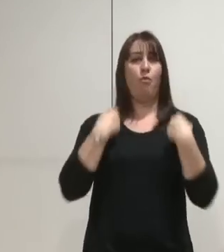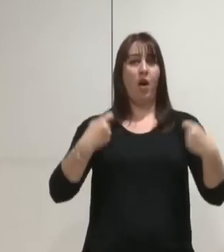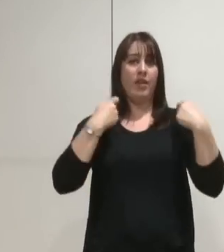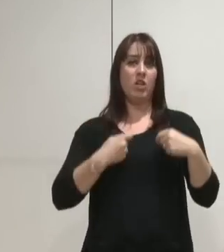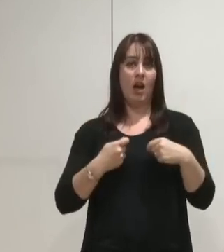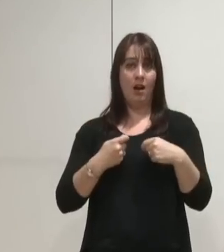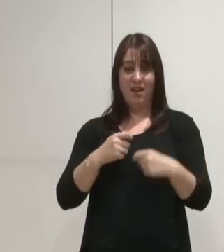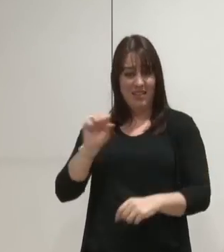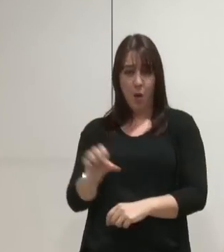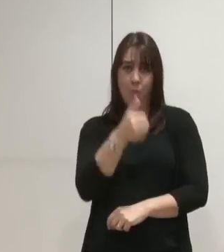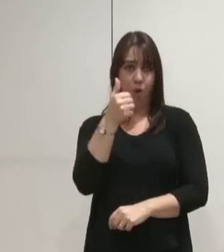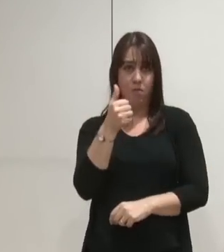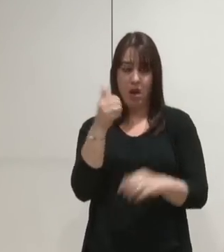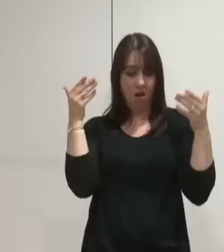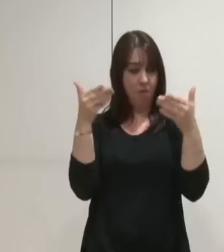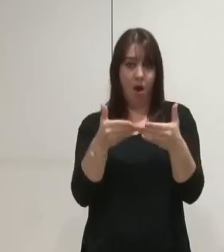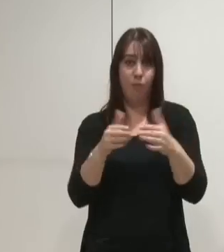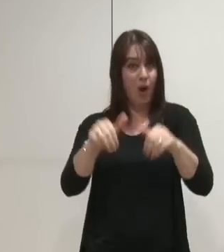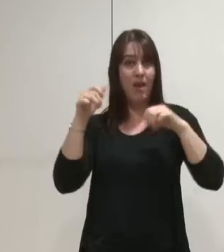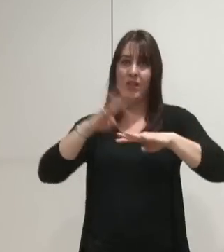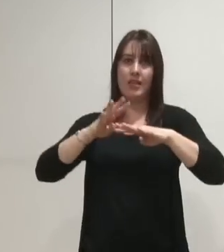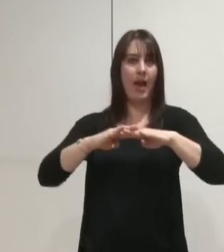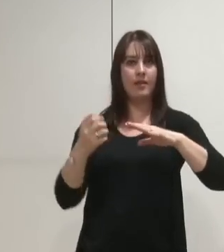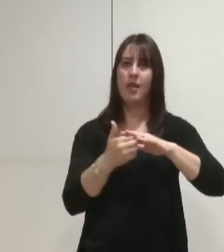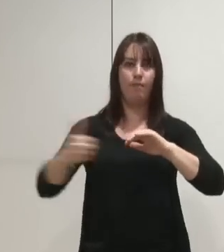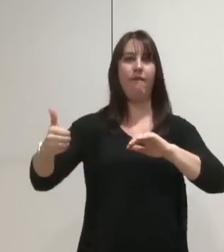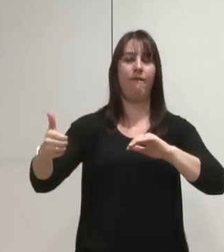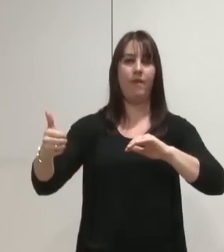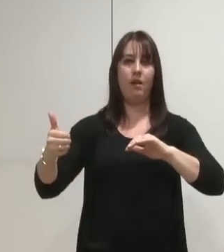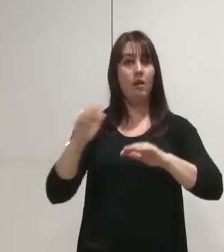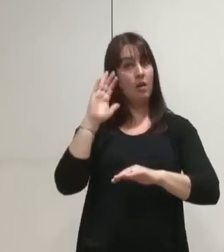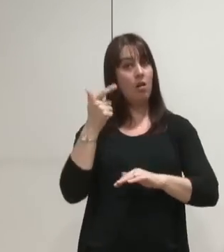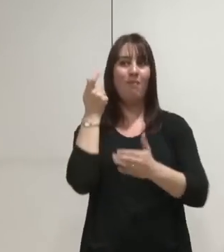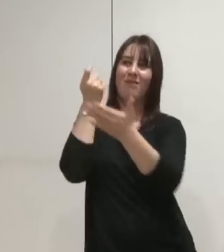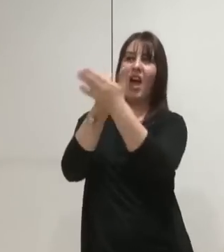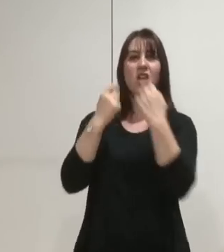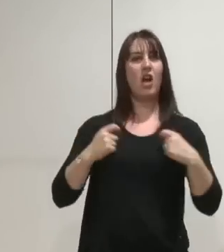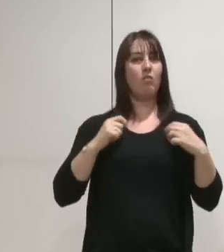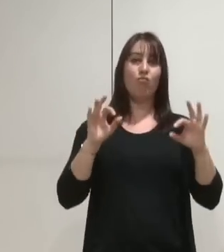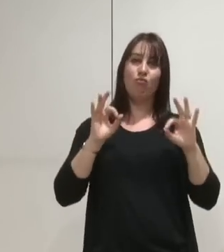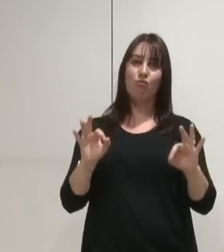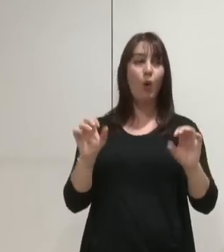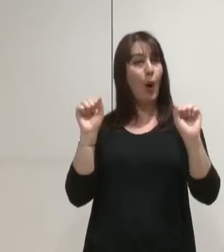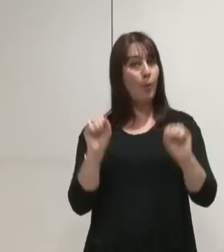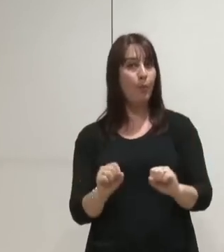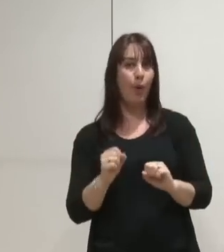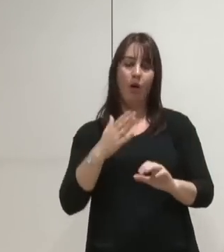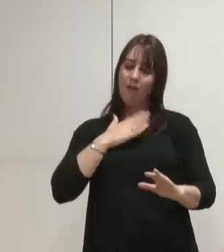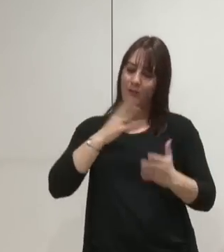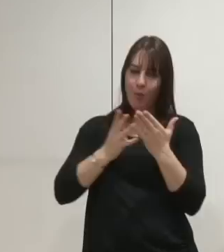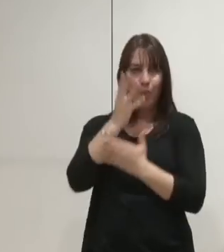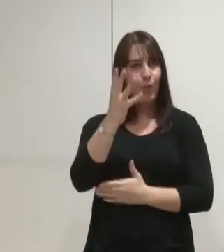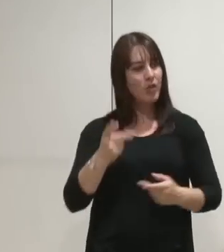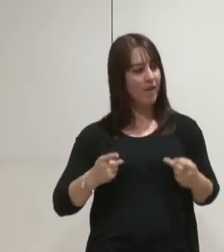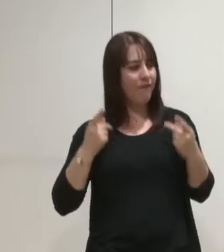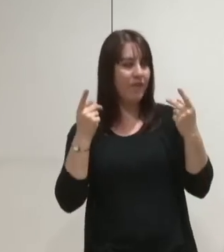décrochage des quartiers c'est avec un pouvoir d'achat décent que l'on assure une sérénité dans son projet de vie son